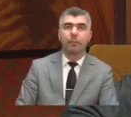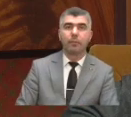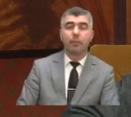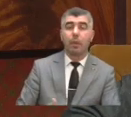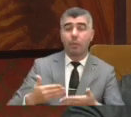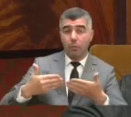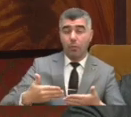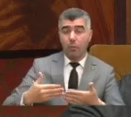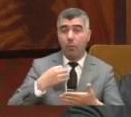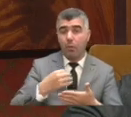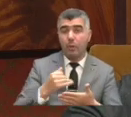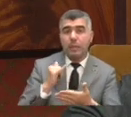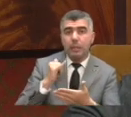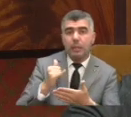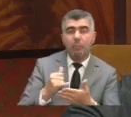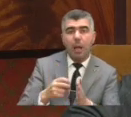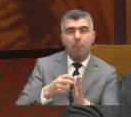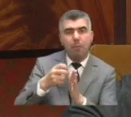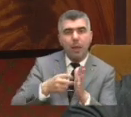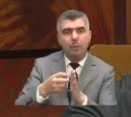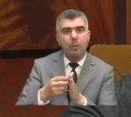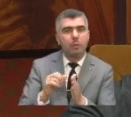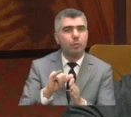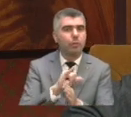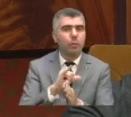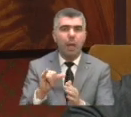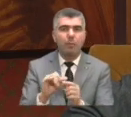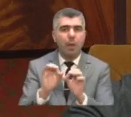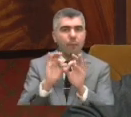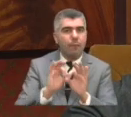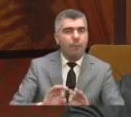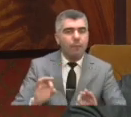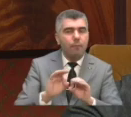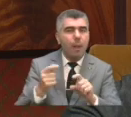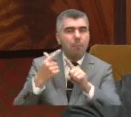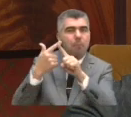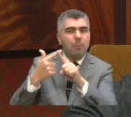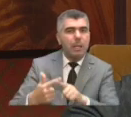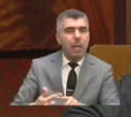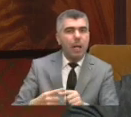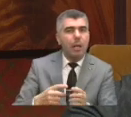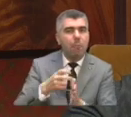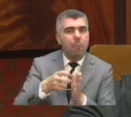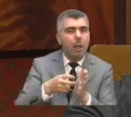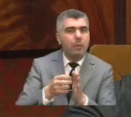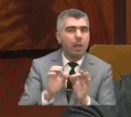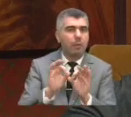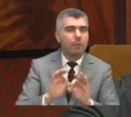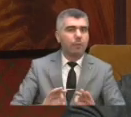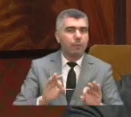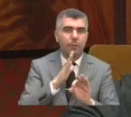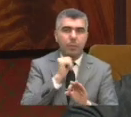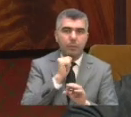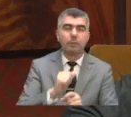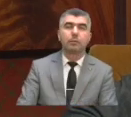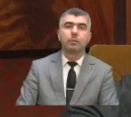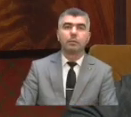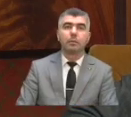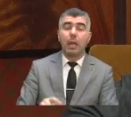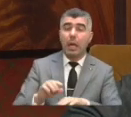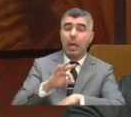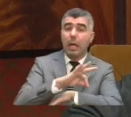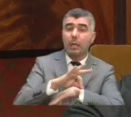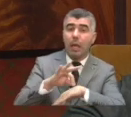اليوم تيخرج وتيقول لنا بانه ما عندوش ميزانيه لانجاز المشاريع السككيه، في حين ان اداره هذه